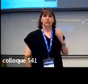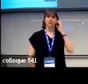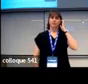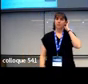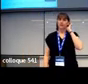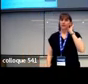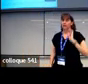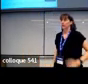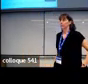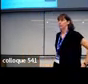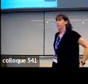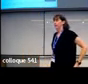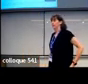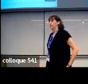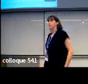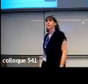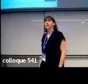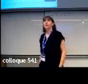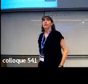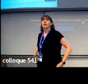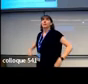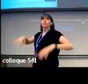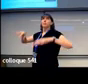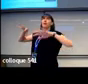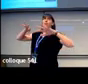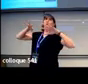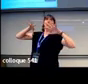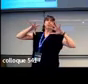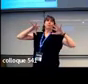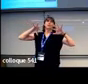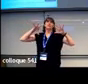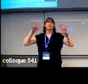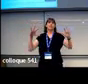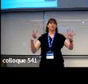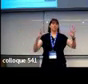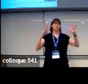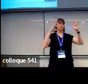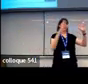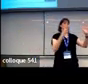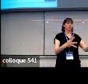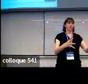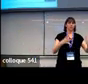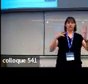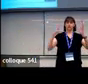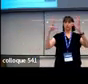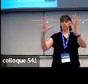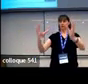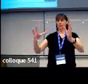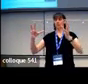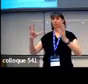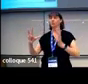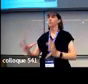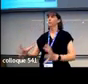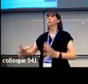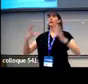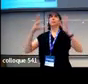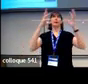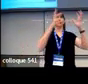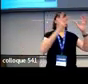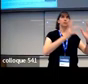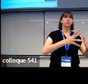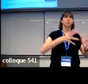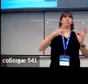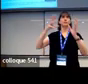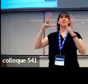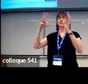Donc, qu'est-ce que je veux dire par pédagogie inclusive et accessibilité? Il y avait un désir de vraiment structurer l'information, les objectifs, pour que ça soit tout le